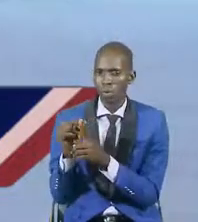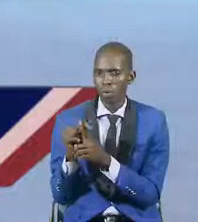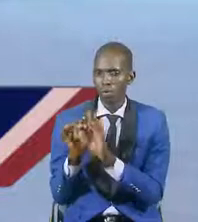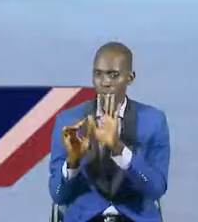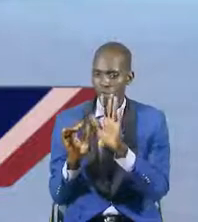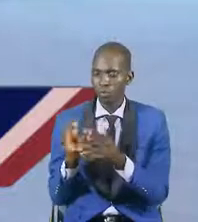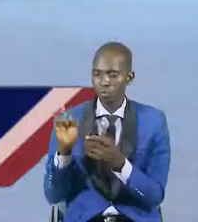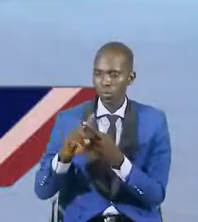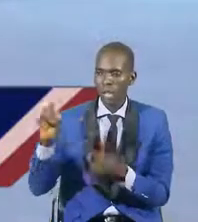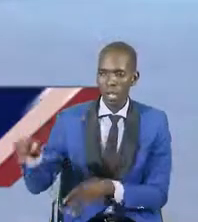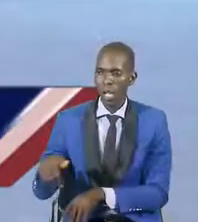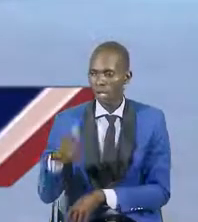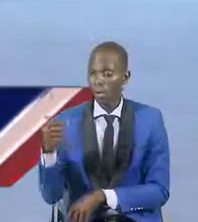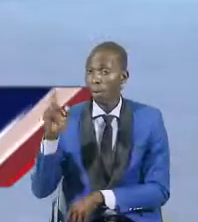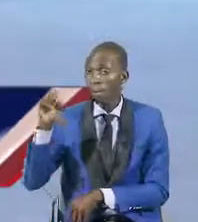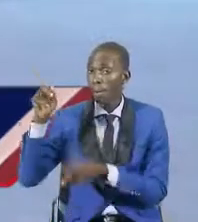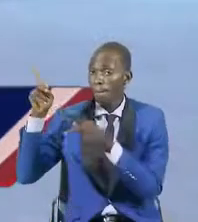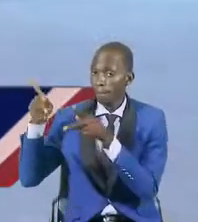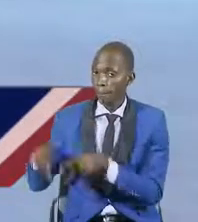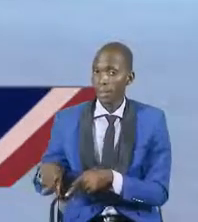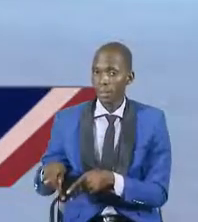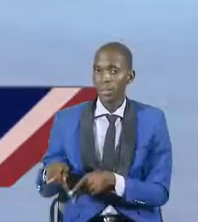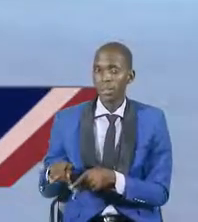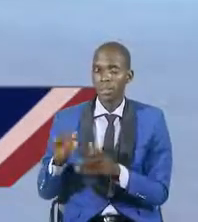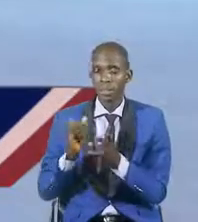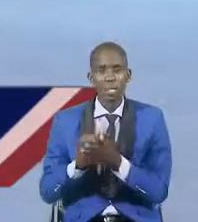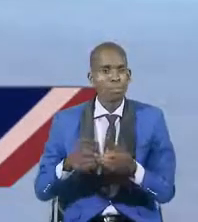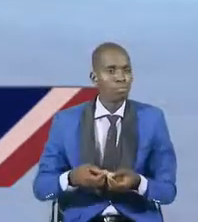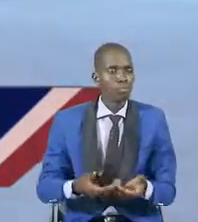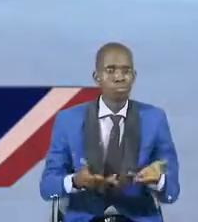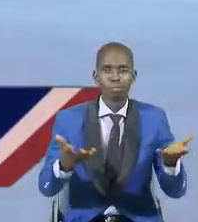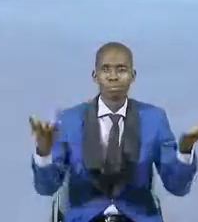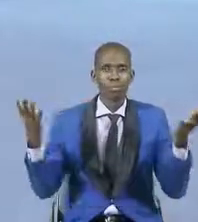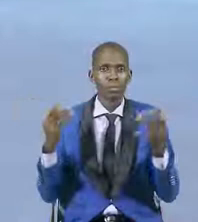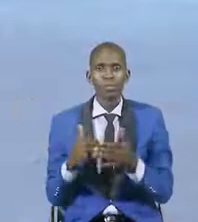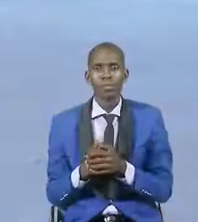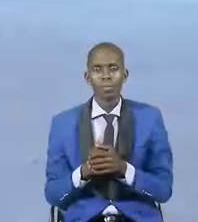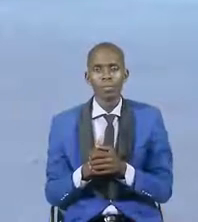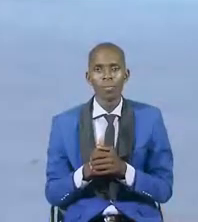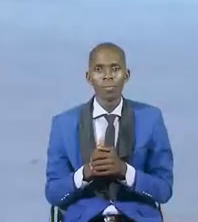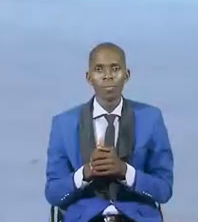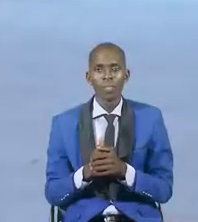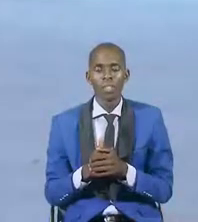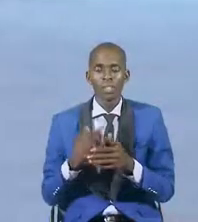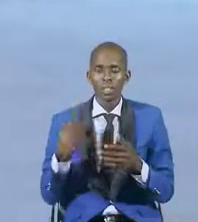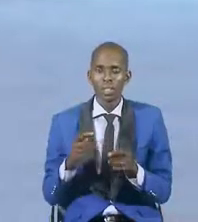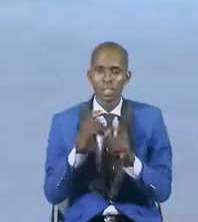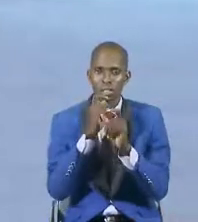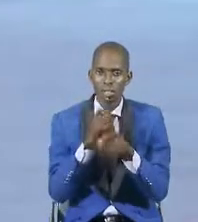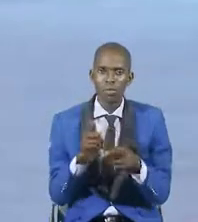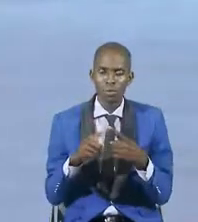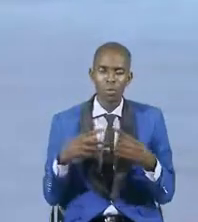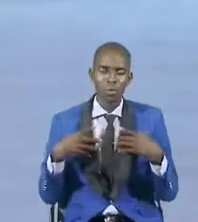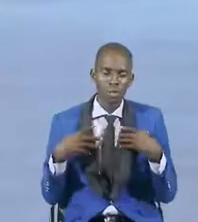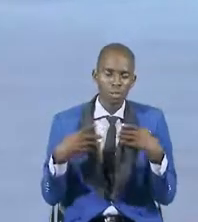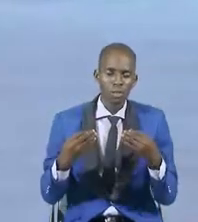l'expression, à un autre, une seule personne. Le don des guérisons. Les guérisons au pluriel. Il y a